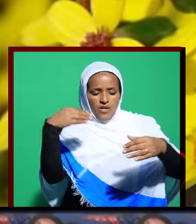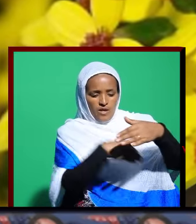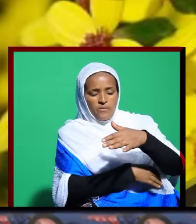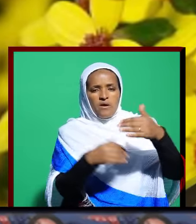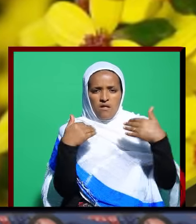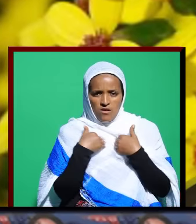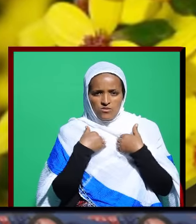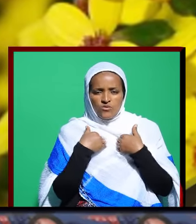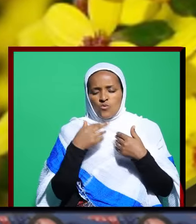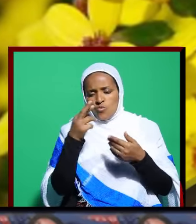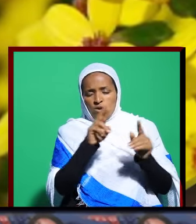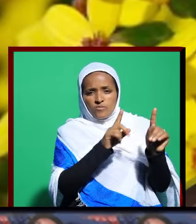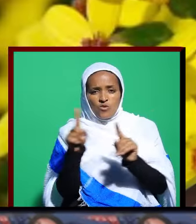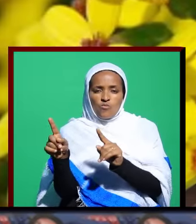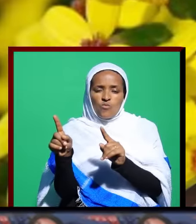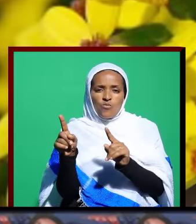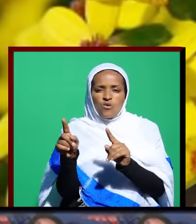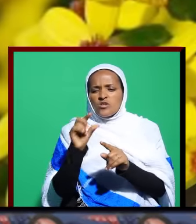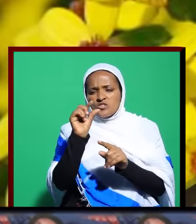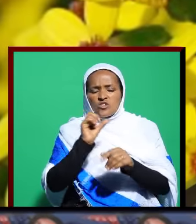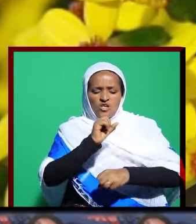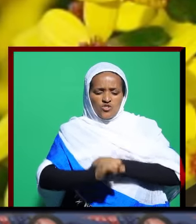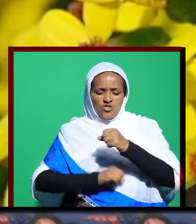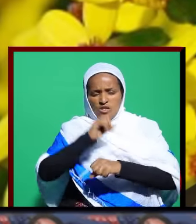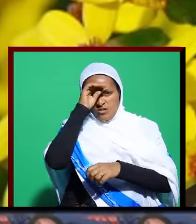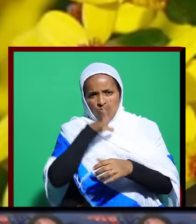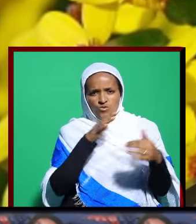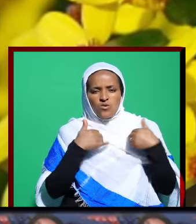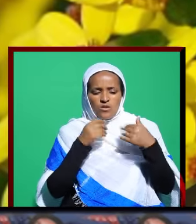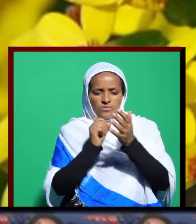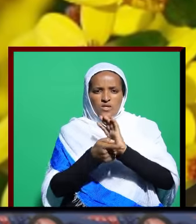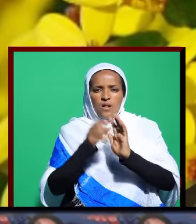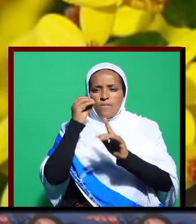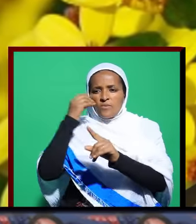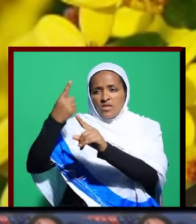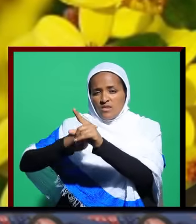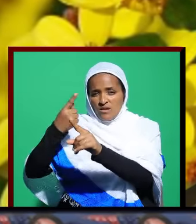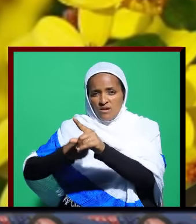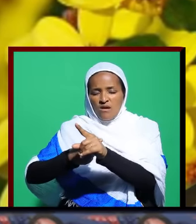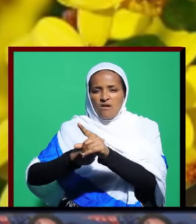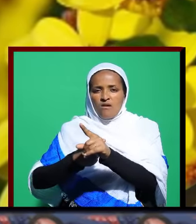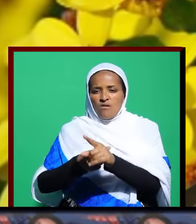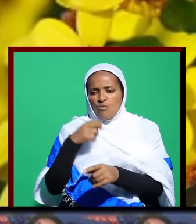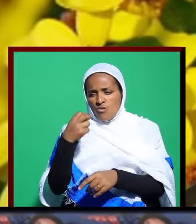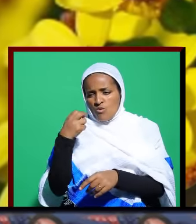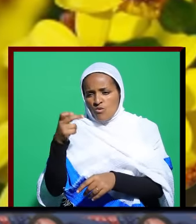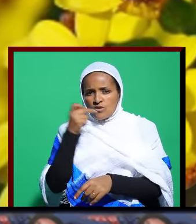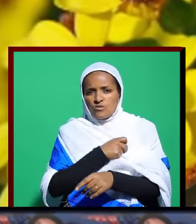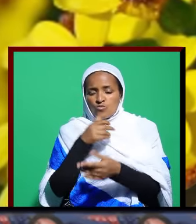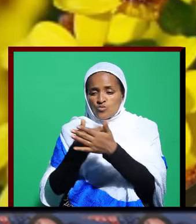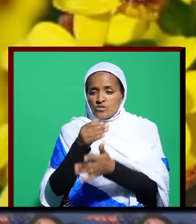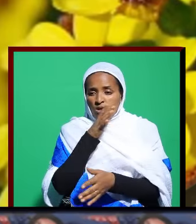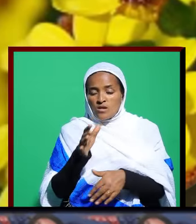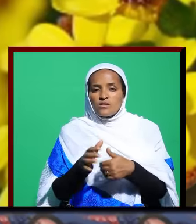ሌላ ተጨማሪ ገቢ ካላቸው ወይ ደግሞ ያው ትንሽ አስጨናቂ ሰዎች አሉ። ለምሳሌ ቤት አከራዮቻችን ብንመለከት